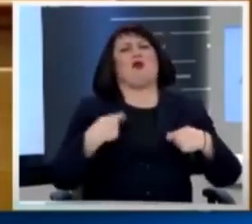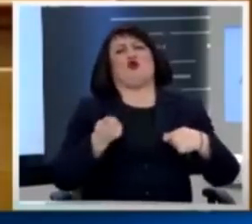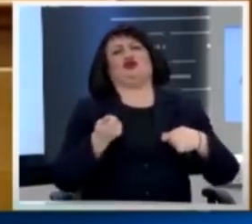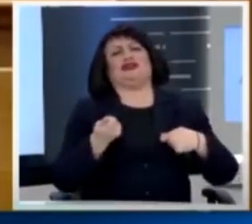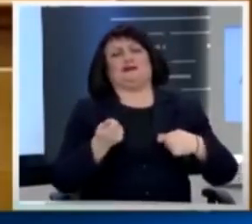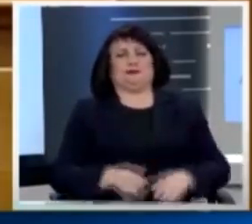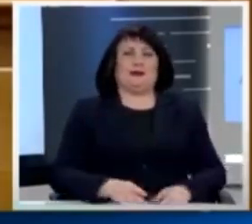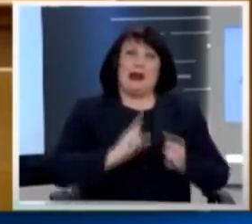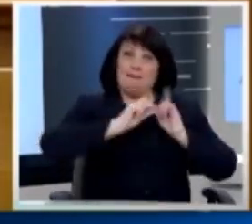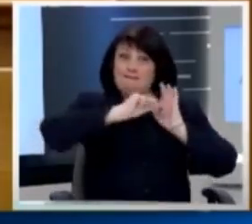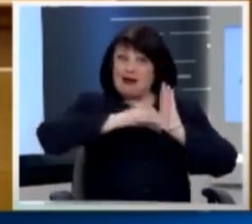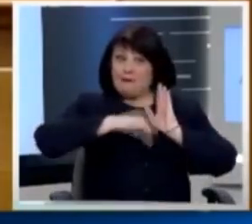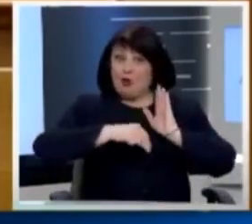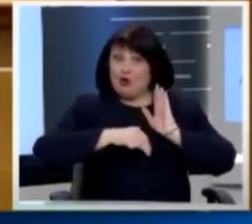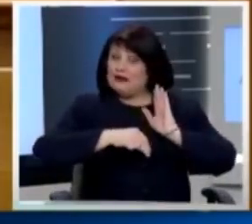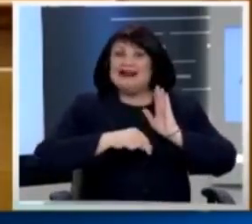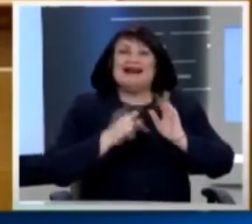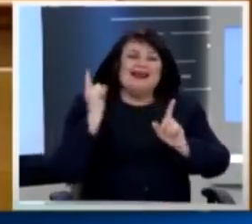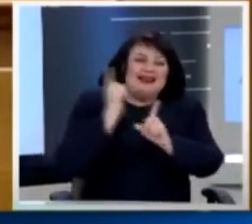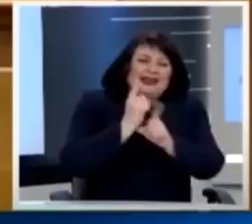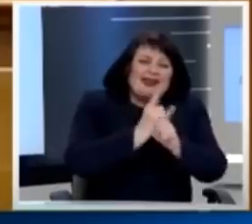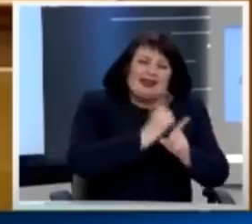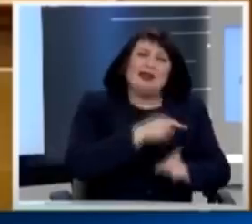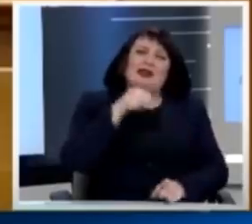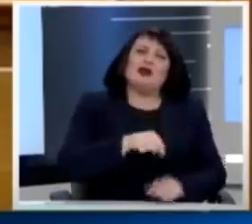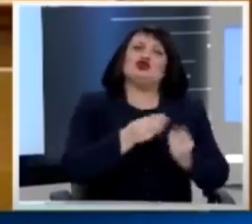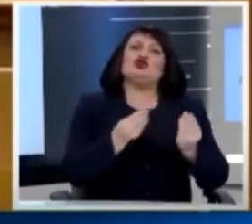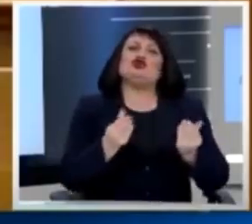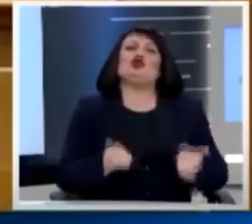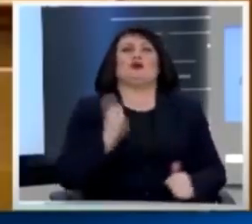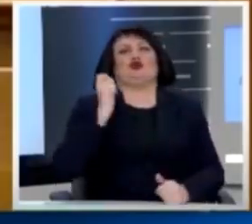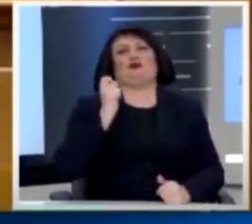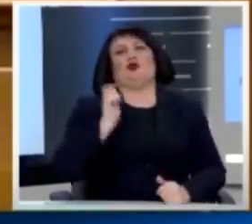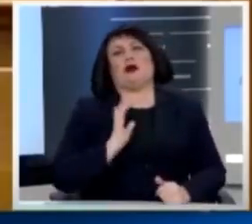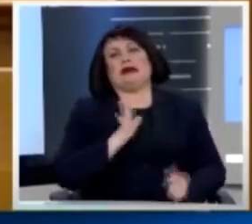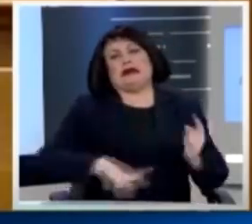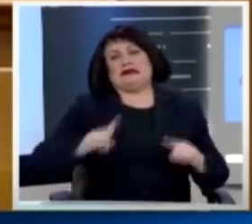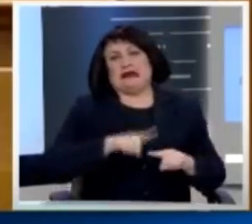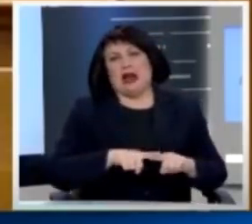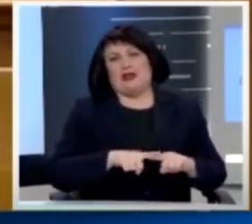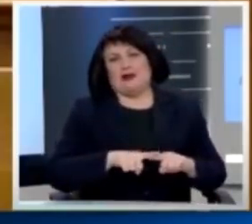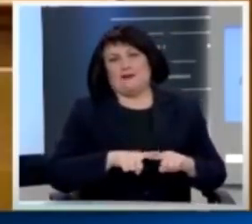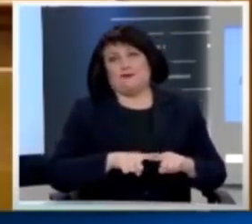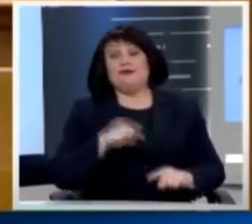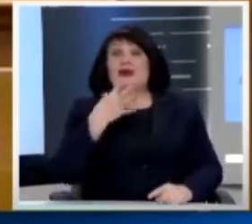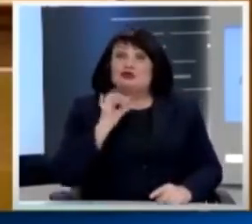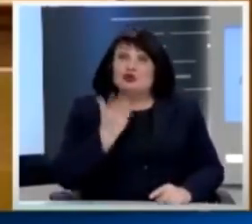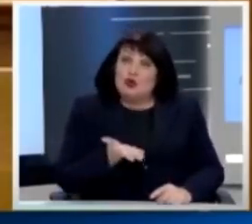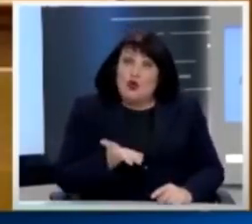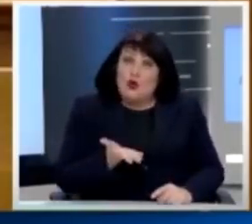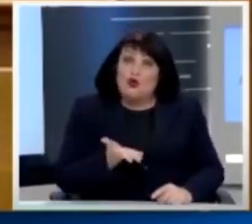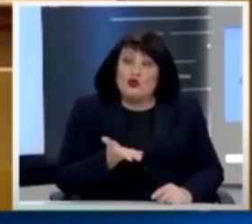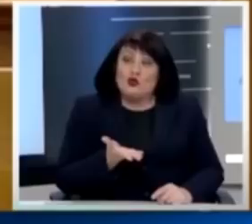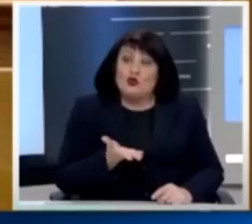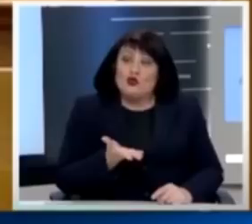Τα μνημόνια ήταν εξειδίκευση αυτής της ταξικής πολιτικής στην Ελλάδα. Αυτός είναι και ο λόγος